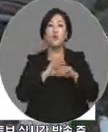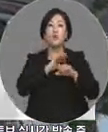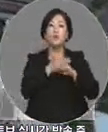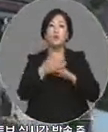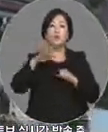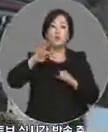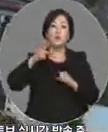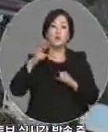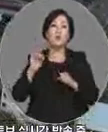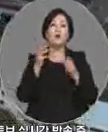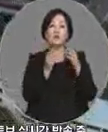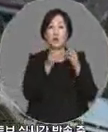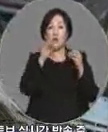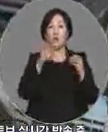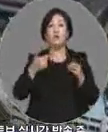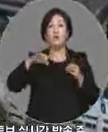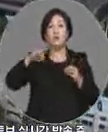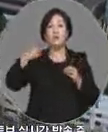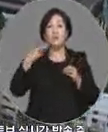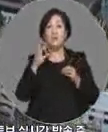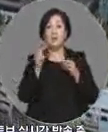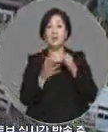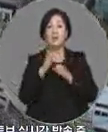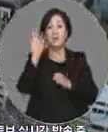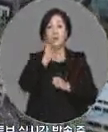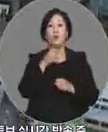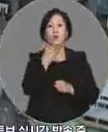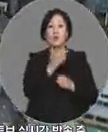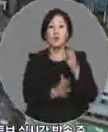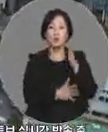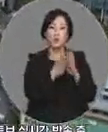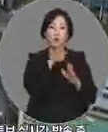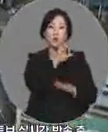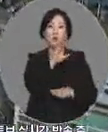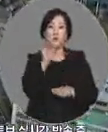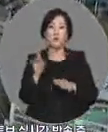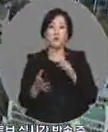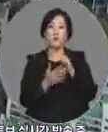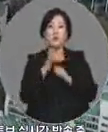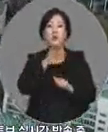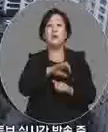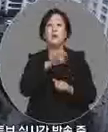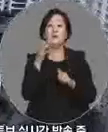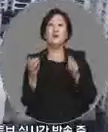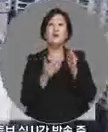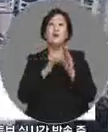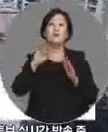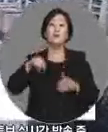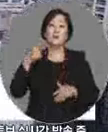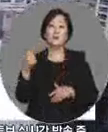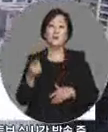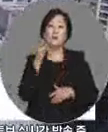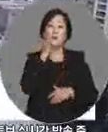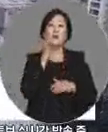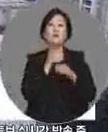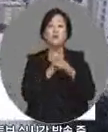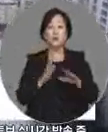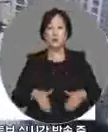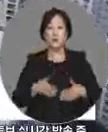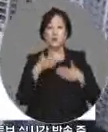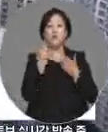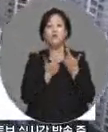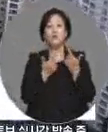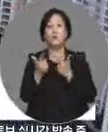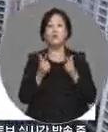수성구와 창원 의창구 등 전국 17개 시군 구만 규제 지역서 해제하고 울산 중남구의 조정